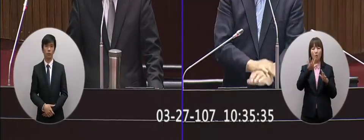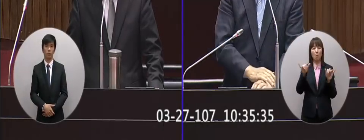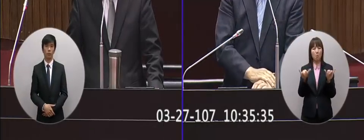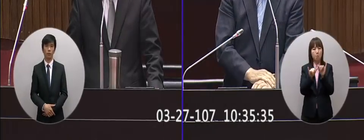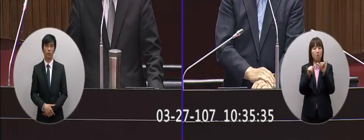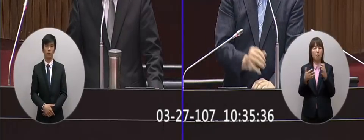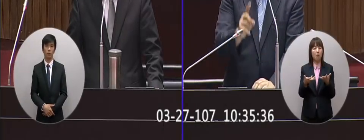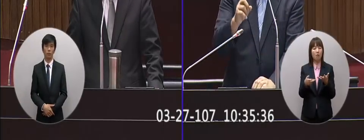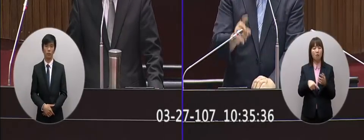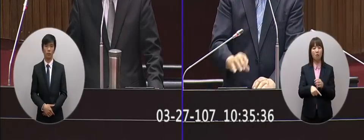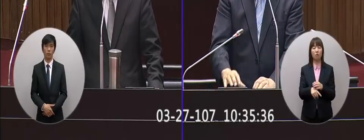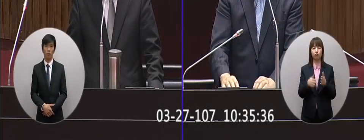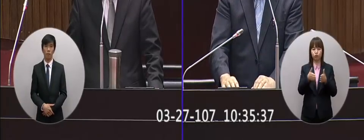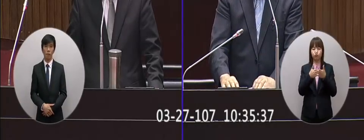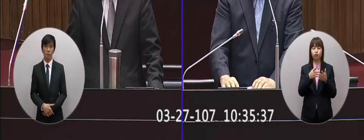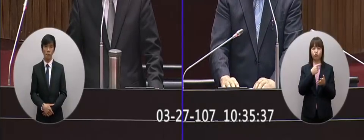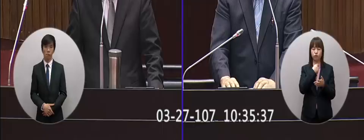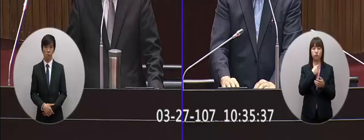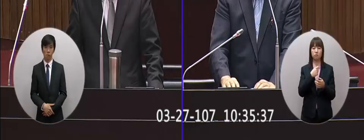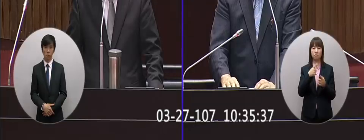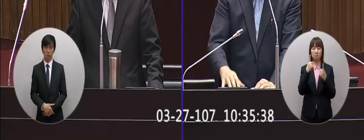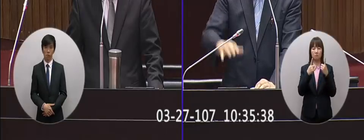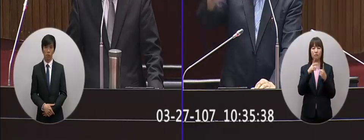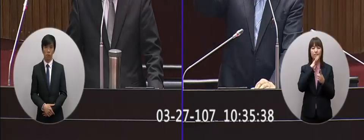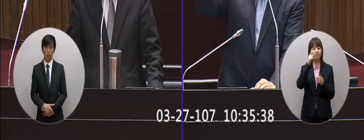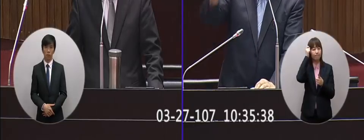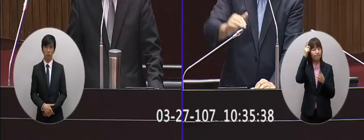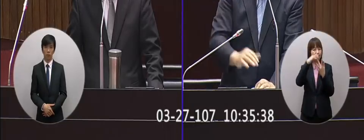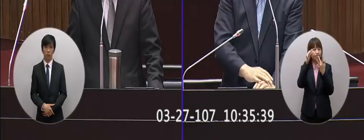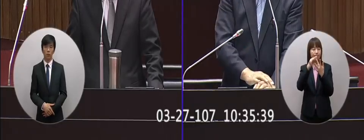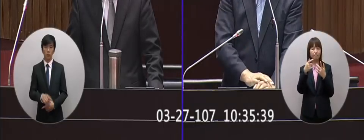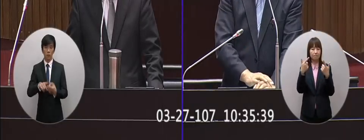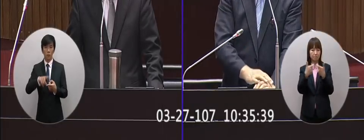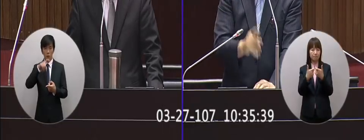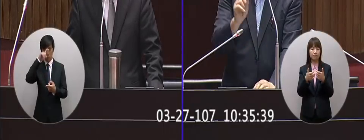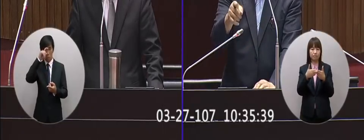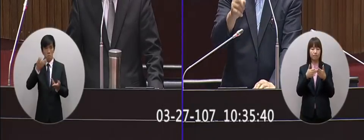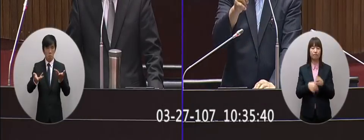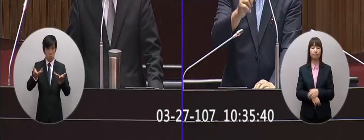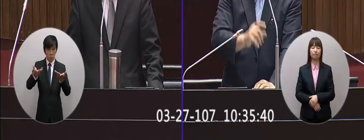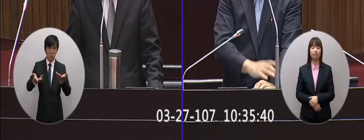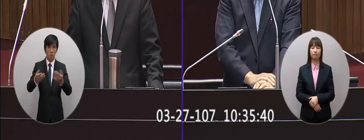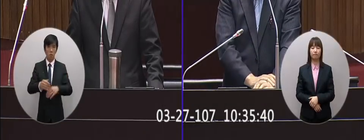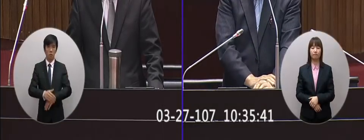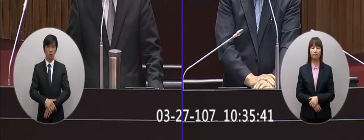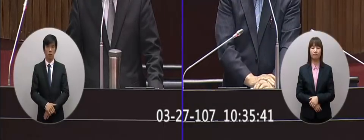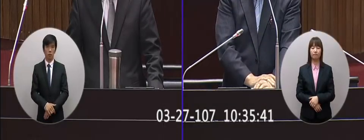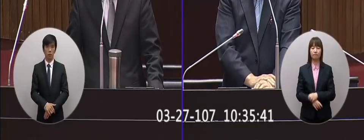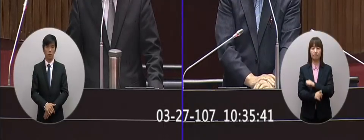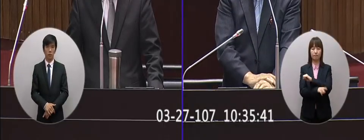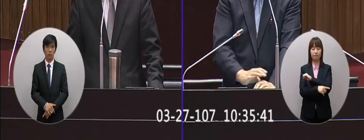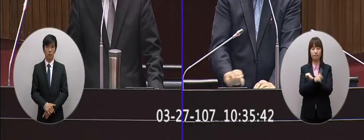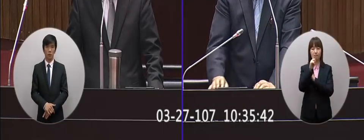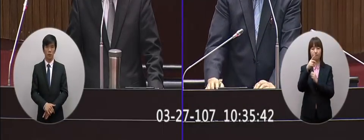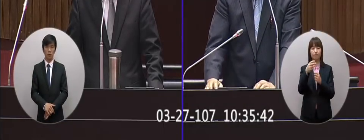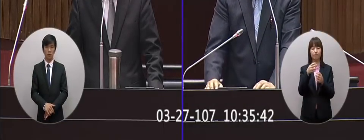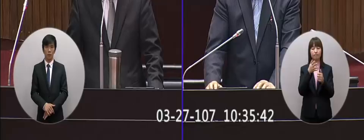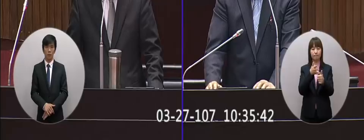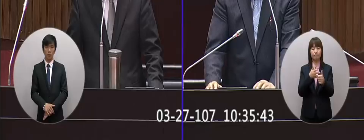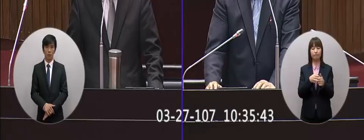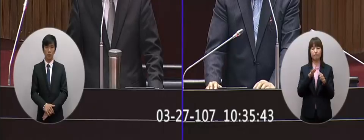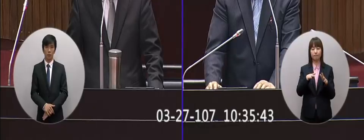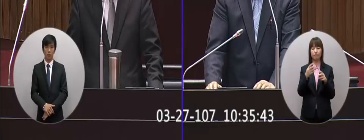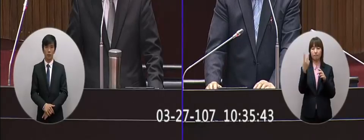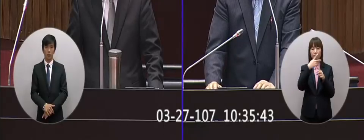冲突的时候，我们一定要有一个更多的智慧， 我们要均衡 这个角度去看这个事情。我最后一点要跟你谈的是，